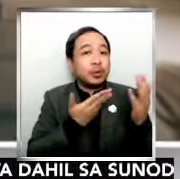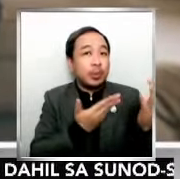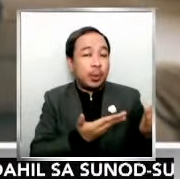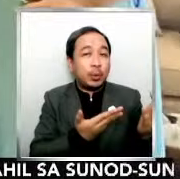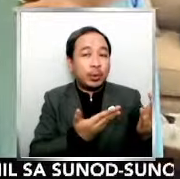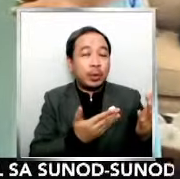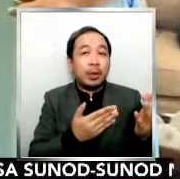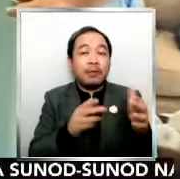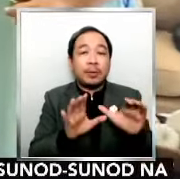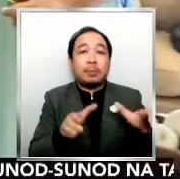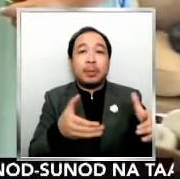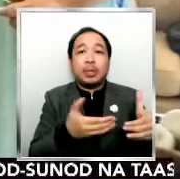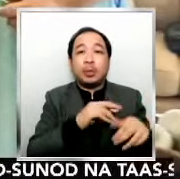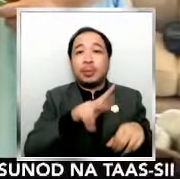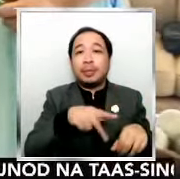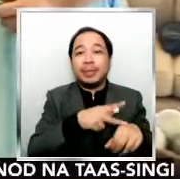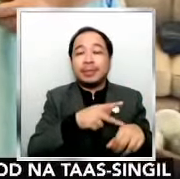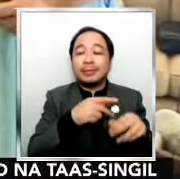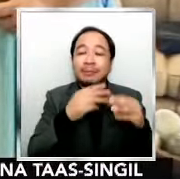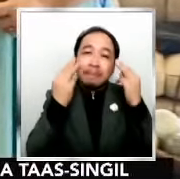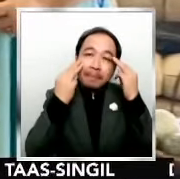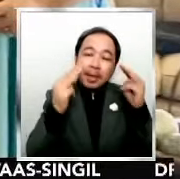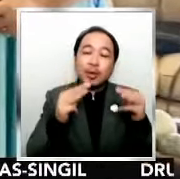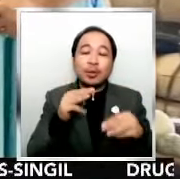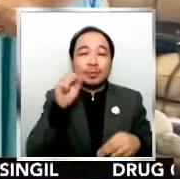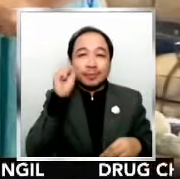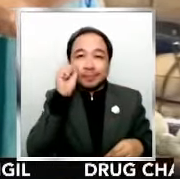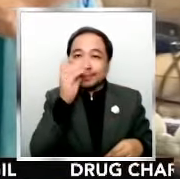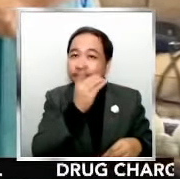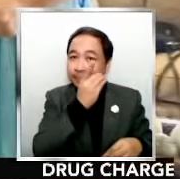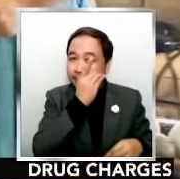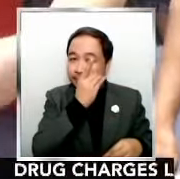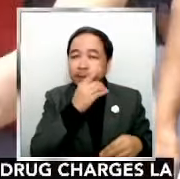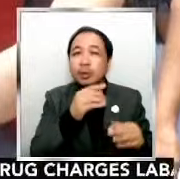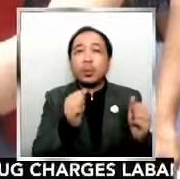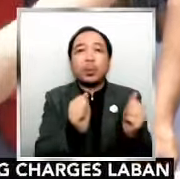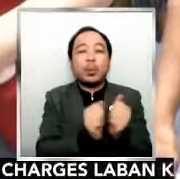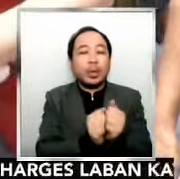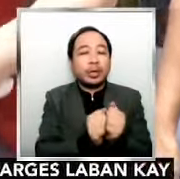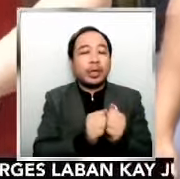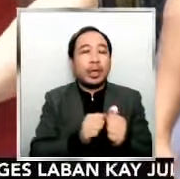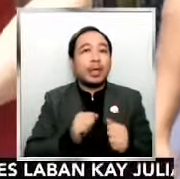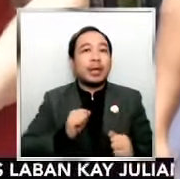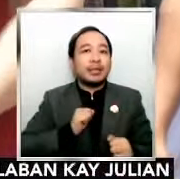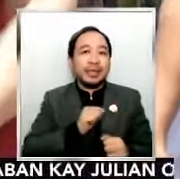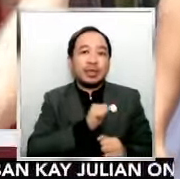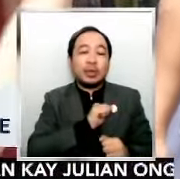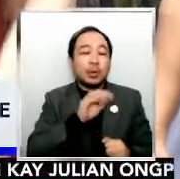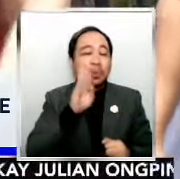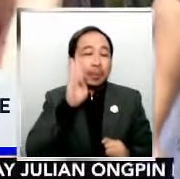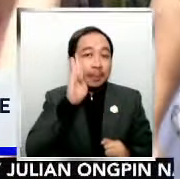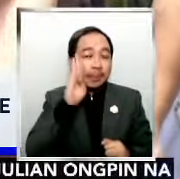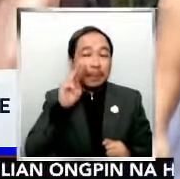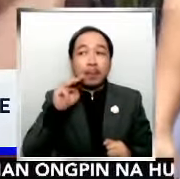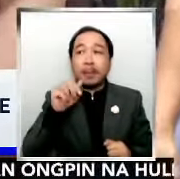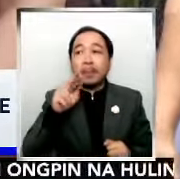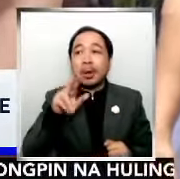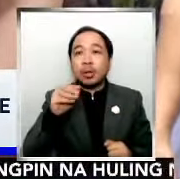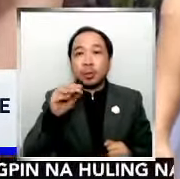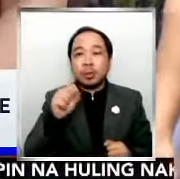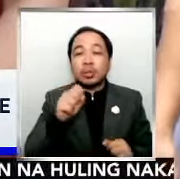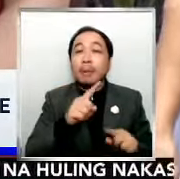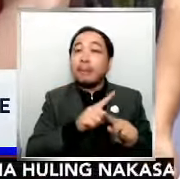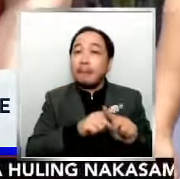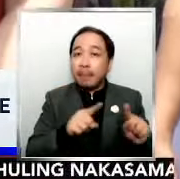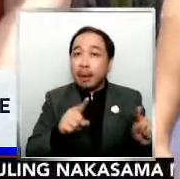Sara Duterte bilang running mate ni dating Senador Bongbong Marcos, hindi pa rin daw tinatanggap ng mayora ang endorsement